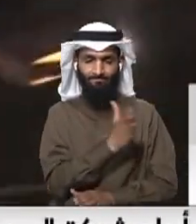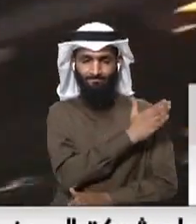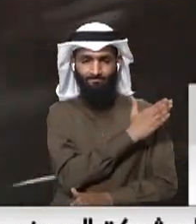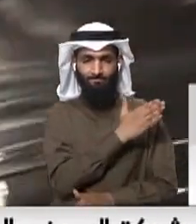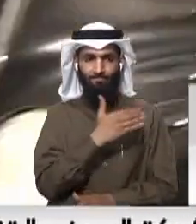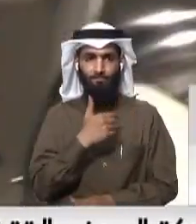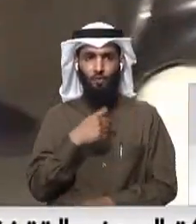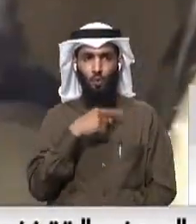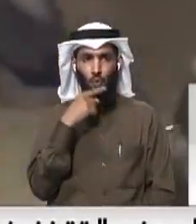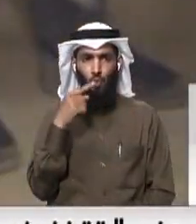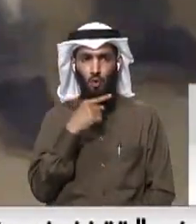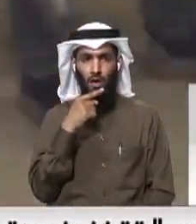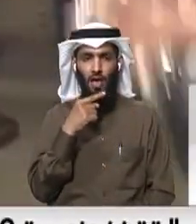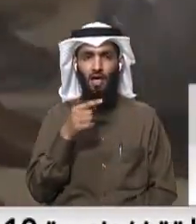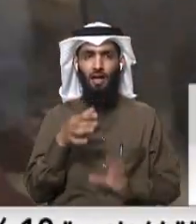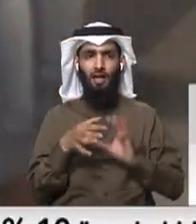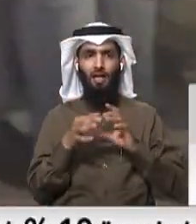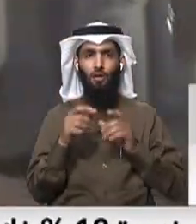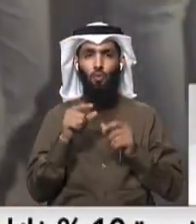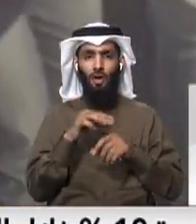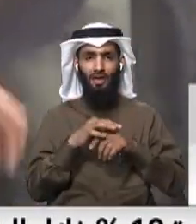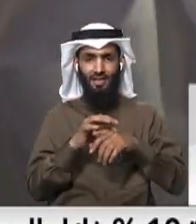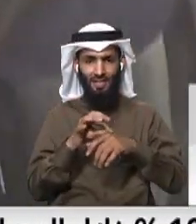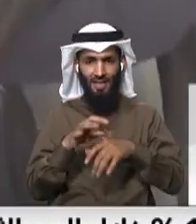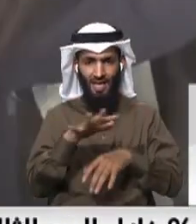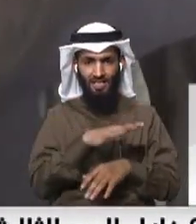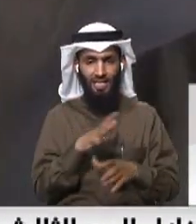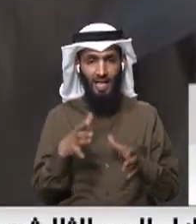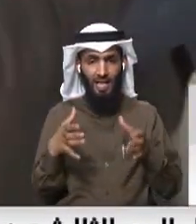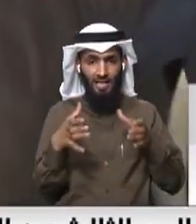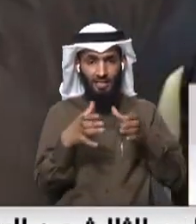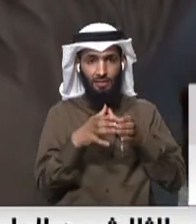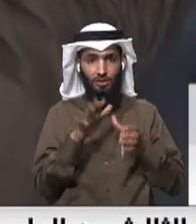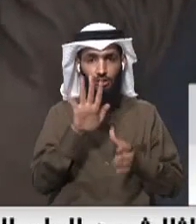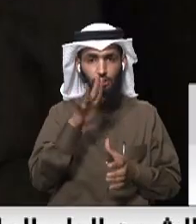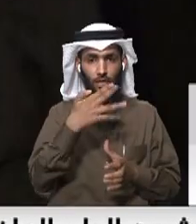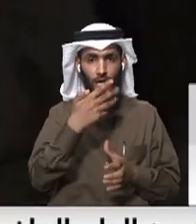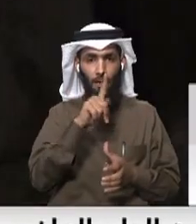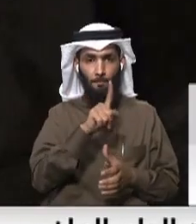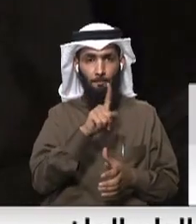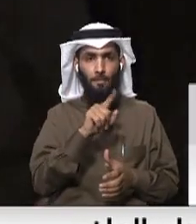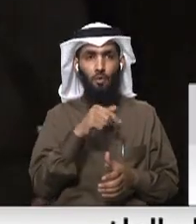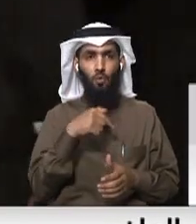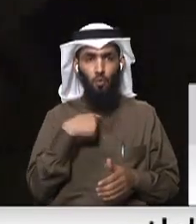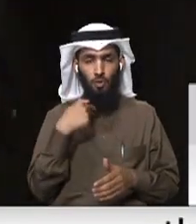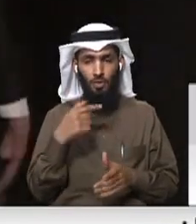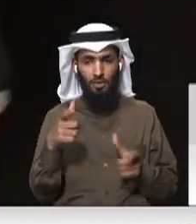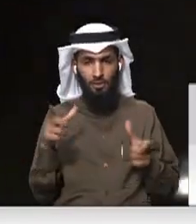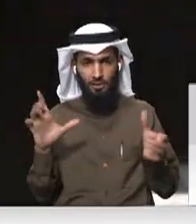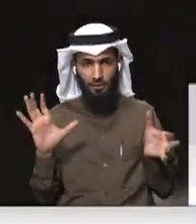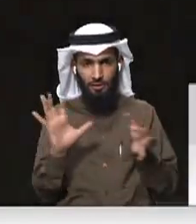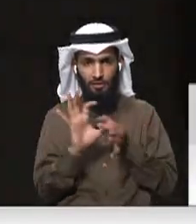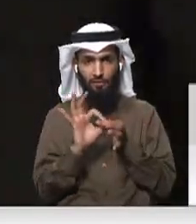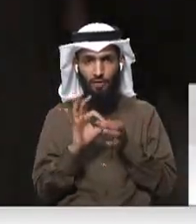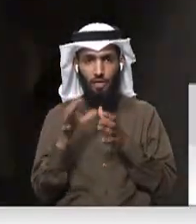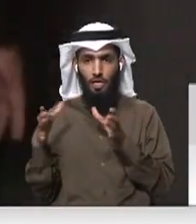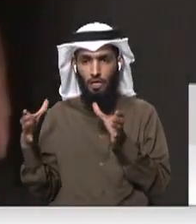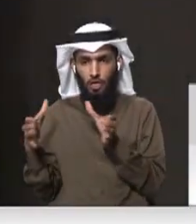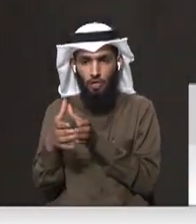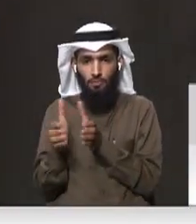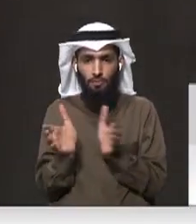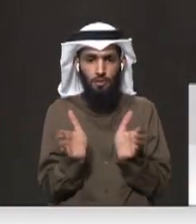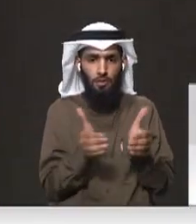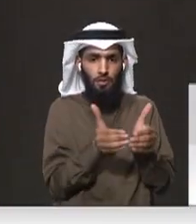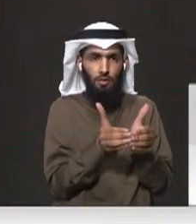حزب الرابطة الإسلامية وحزب الشعب عن تحالف بينهما لتشكيل الحكومة الجديدة التي يفترض أن